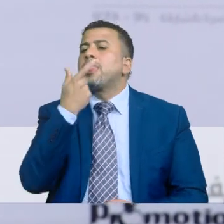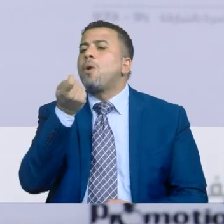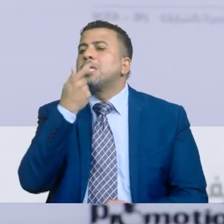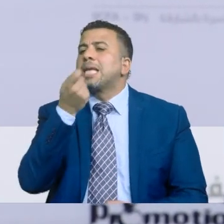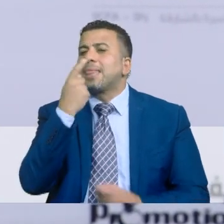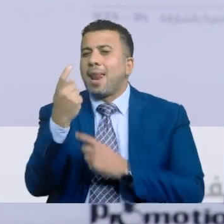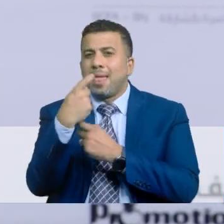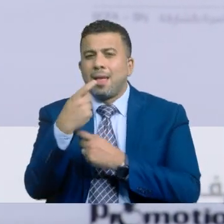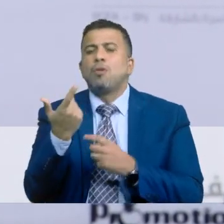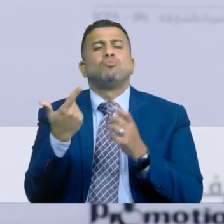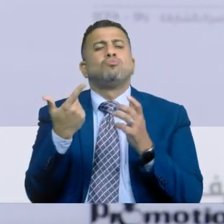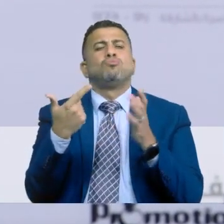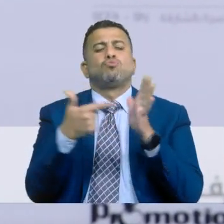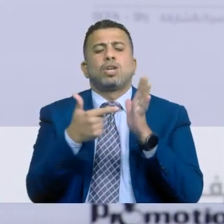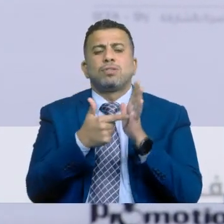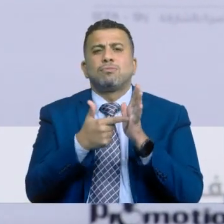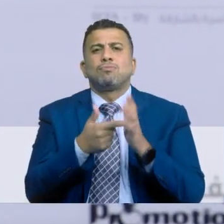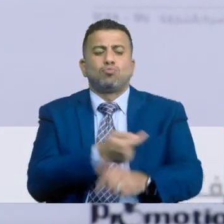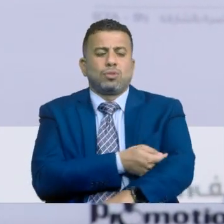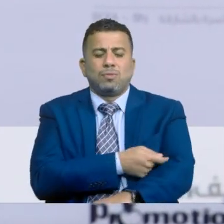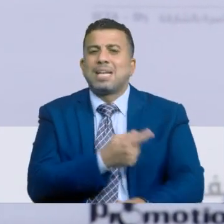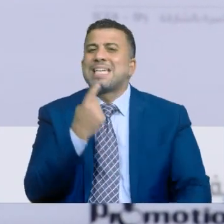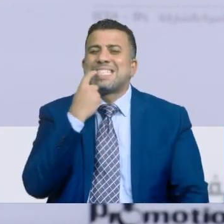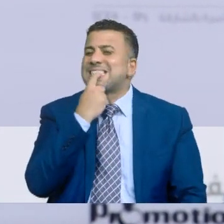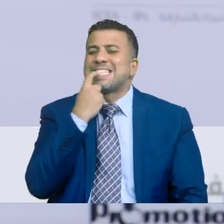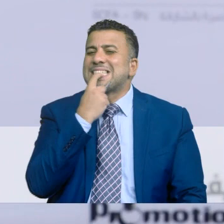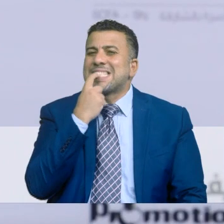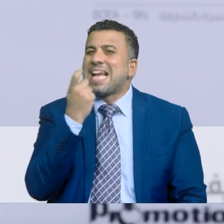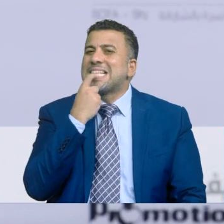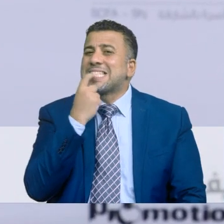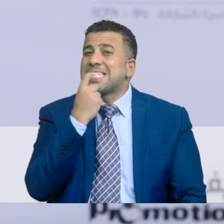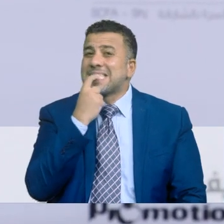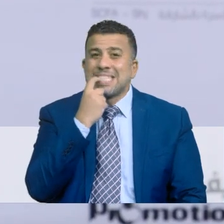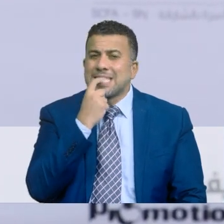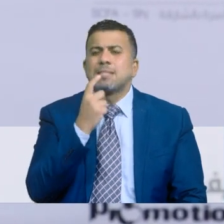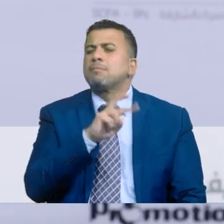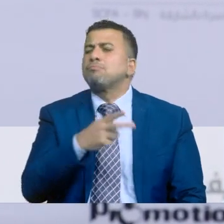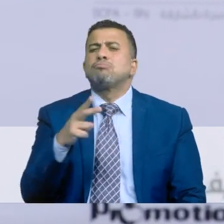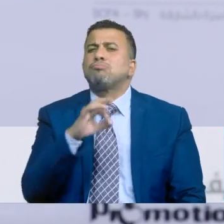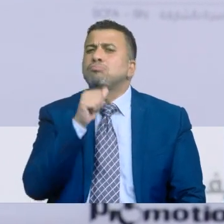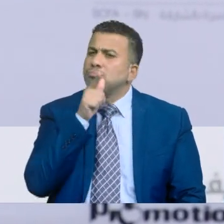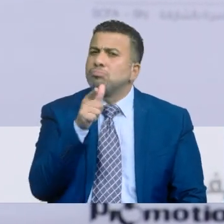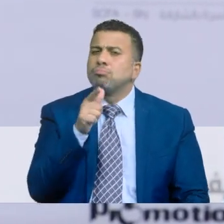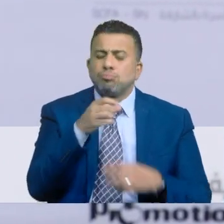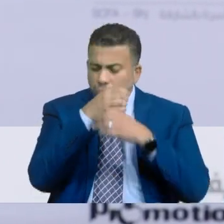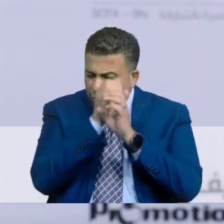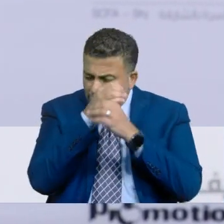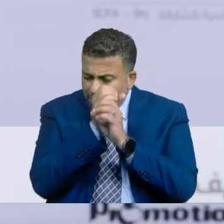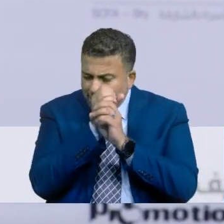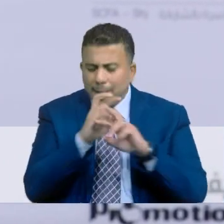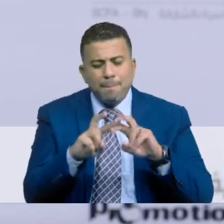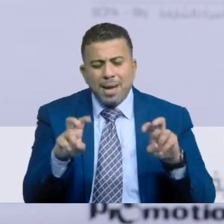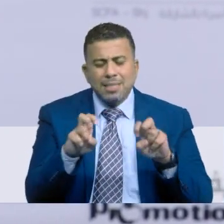زائدا مستشفى الجامعة ومستشفى الأسنان، إضافة إلى المختبرات البحثية